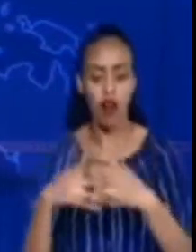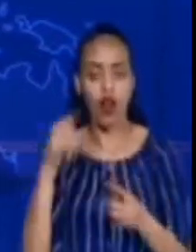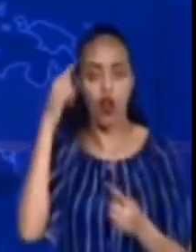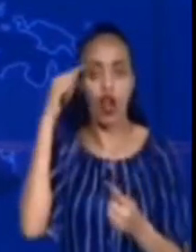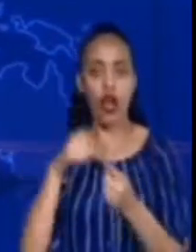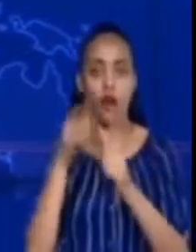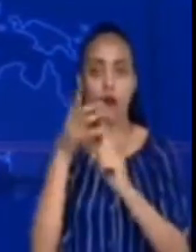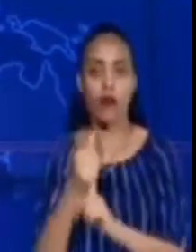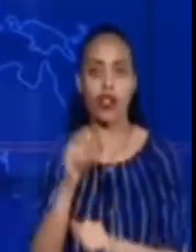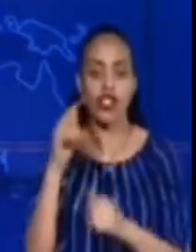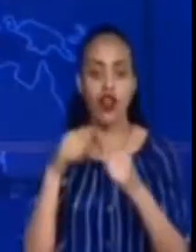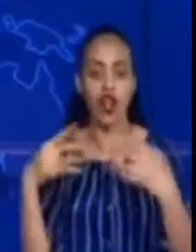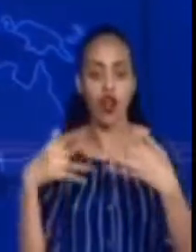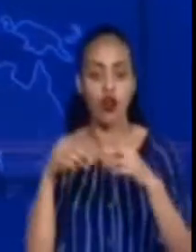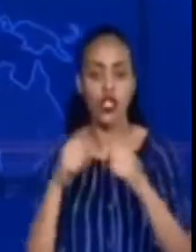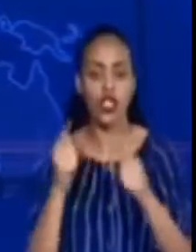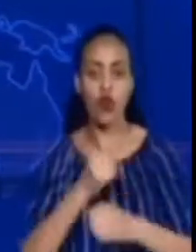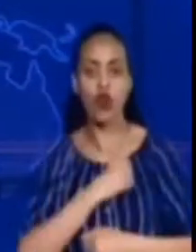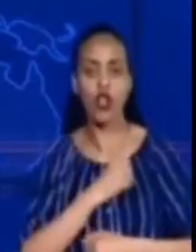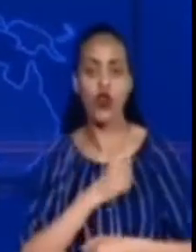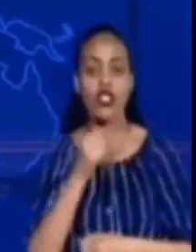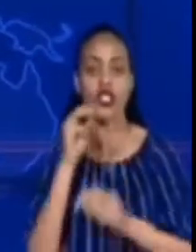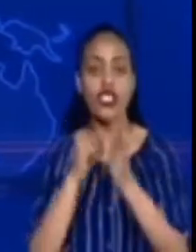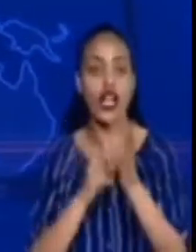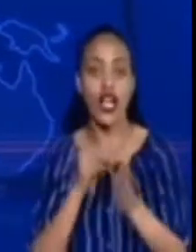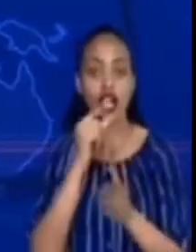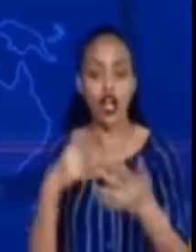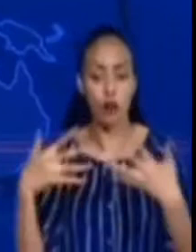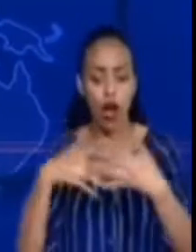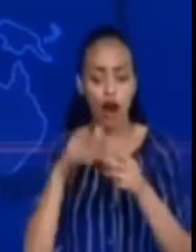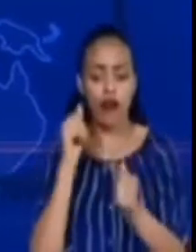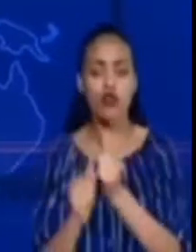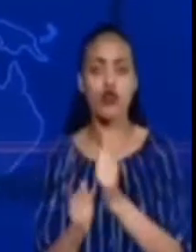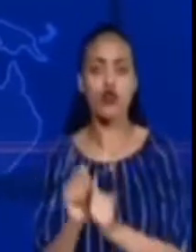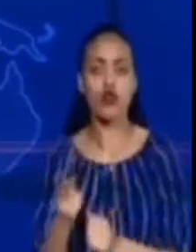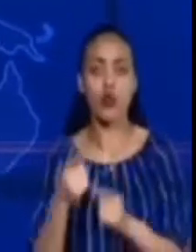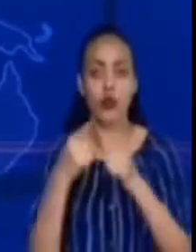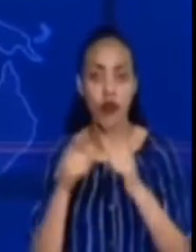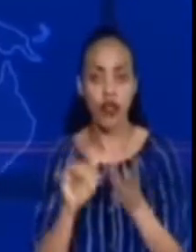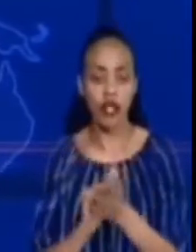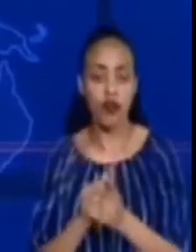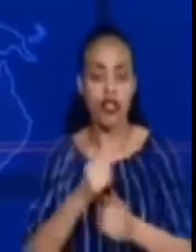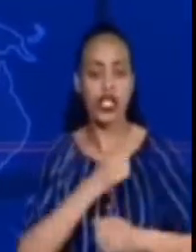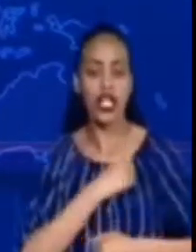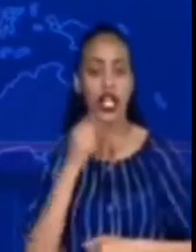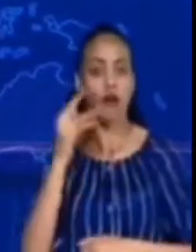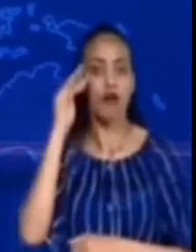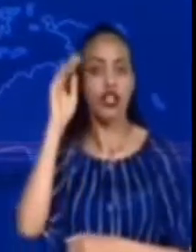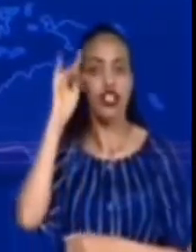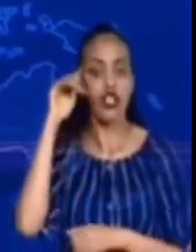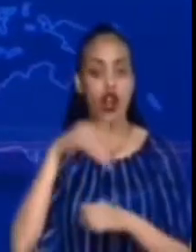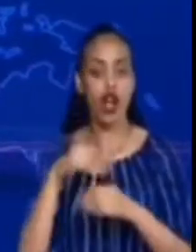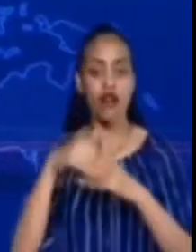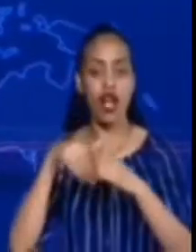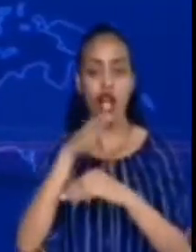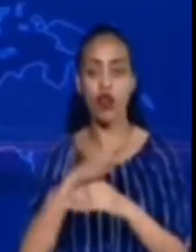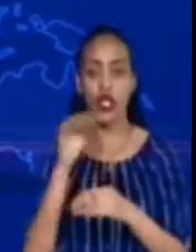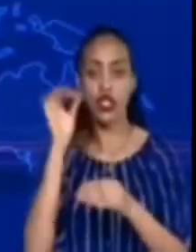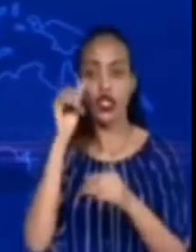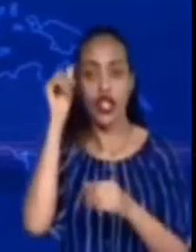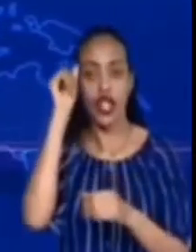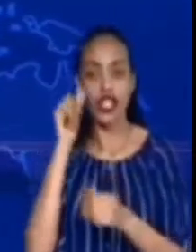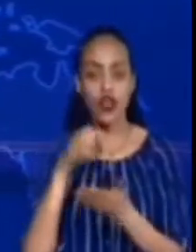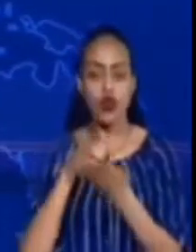ይሄው ሰዓቱ ተመልከቱ የፖስትኳትን ስለዚህ ዶክተር ያዝ ይሄ ሙስሊምን